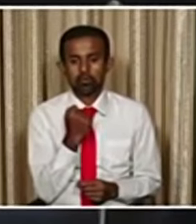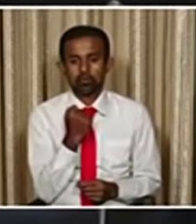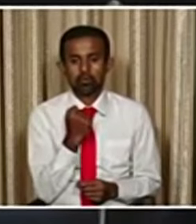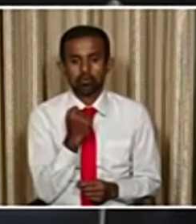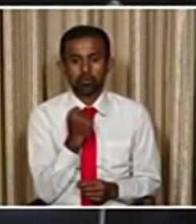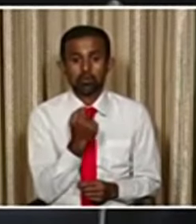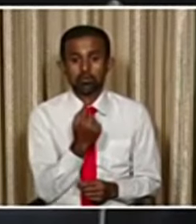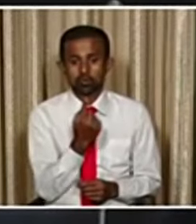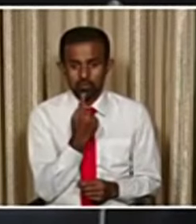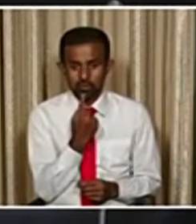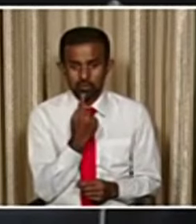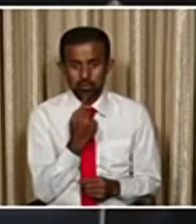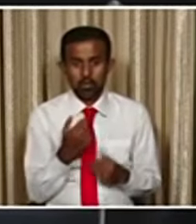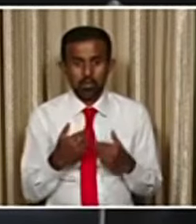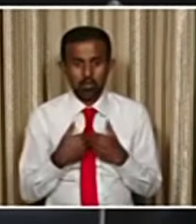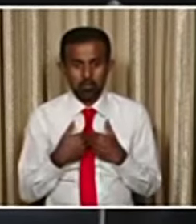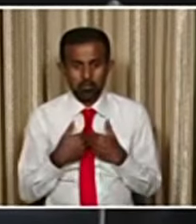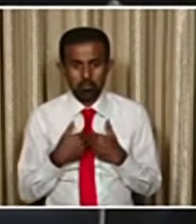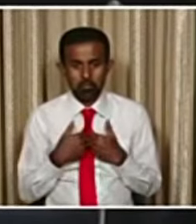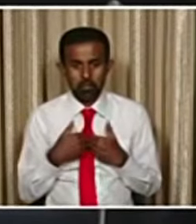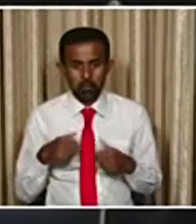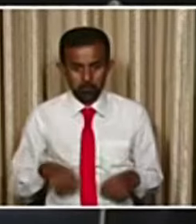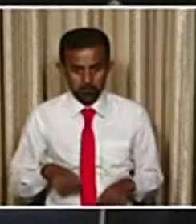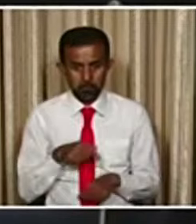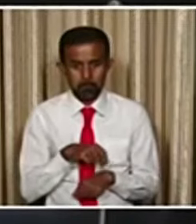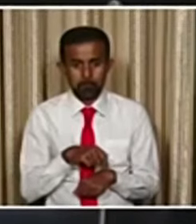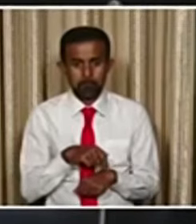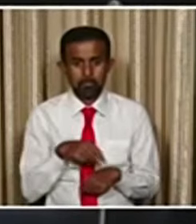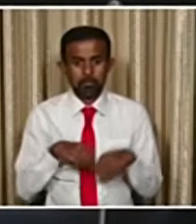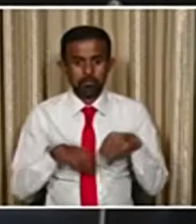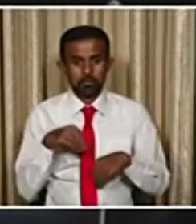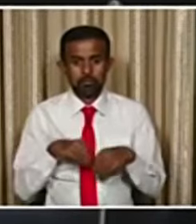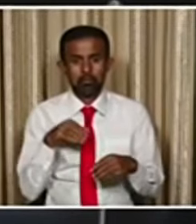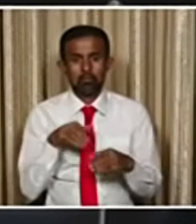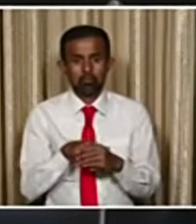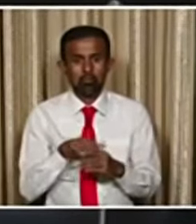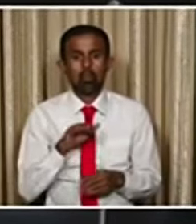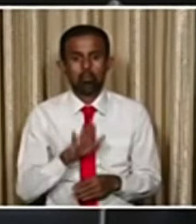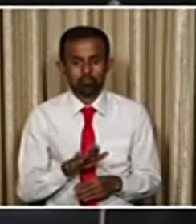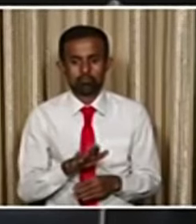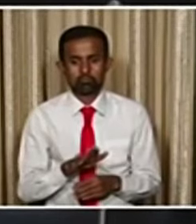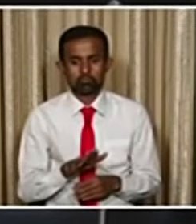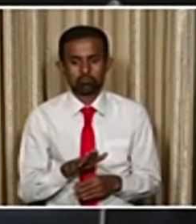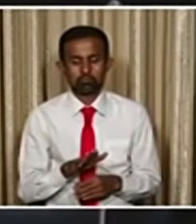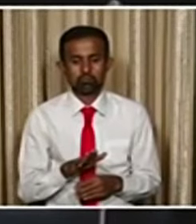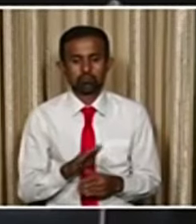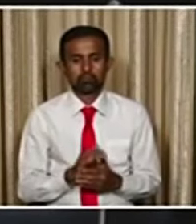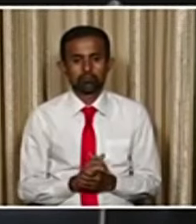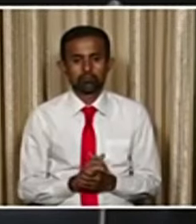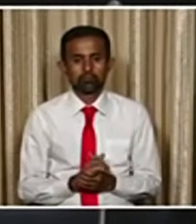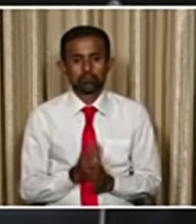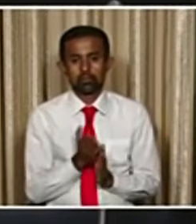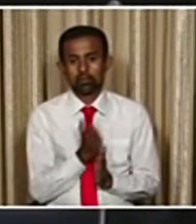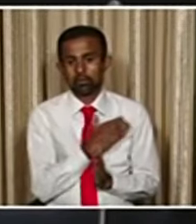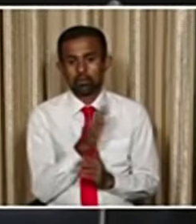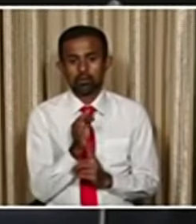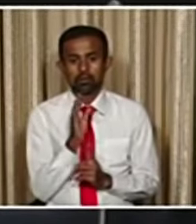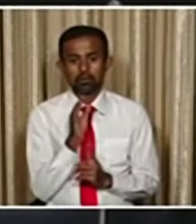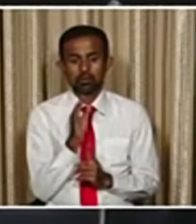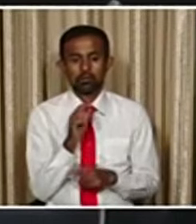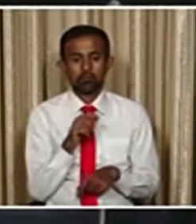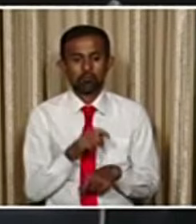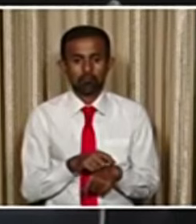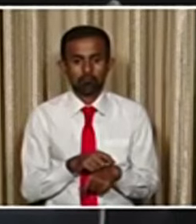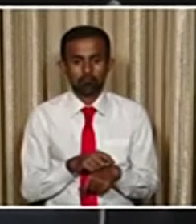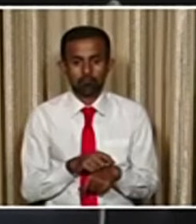ಏಕೆ ಅದಾಸ್ಕರನ್ನೆ ಅಪಿ ಮೇ ಕಾಲೇ ತುಳ ಚಂದೇಟ ಆಯುತು ಈಕೇನಿ ಏನಂಗ್ ಹಿಟಪು ಜನಾಧಿಪತ್ಯಮಾಗಿ